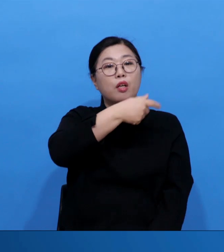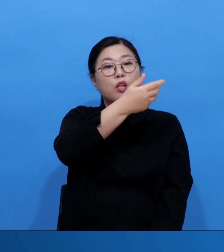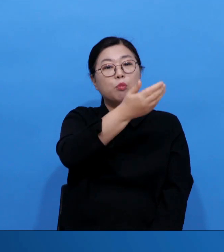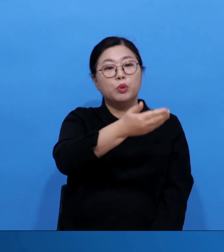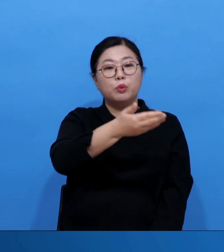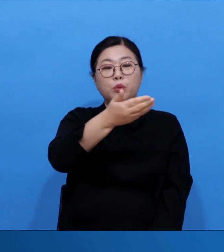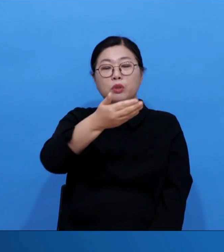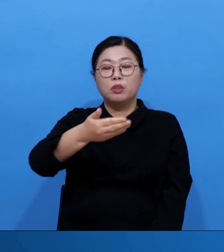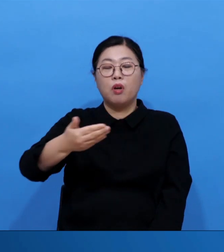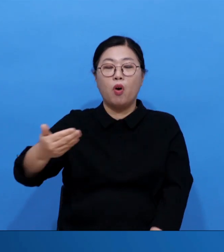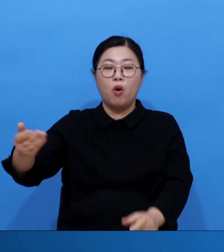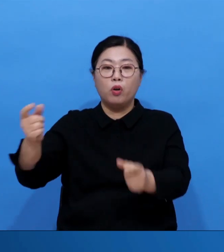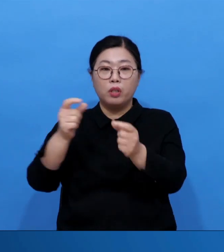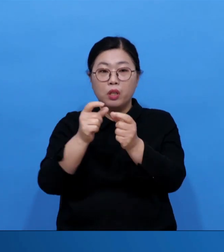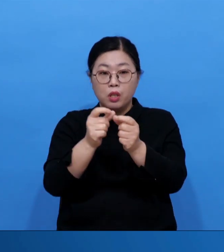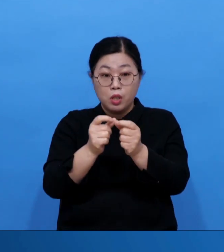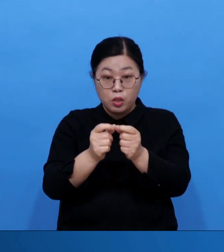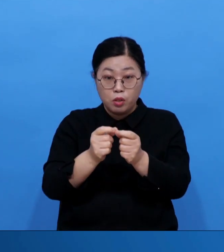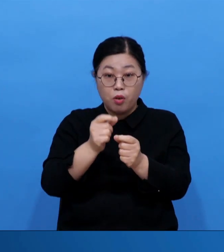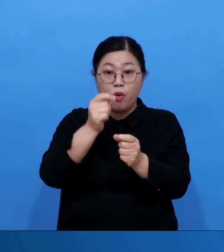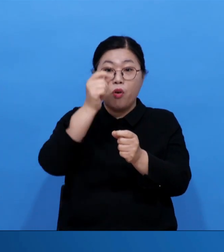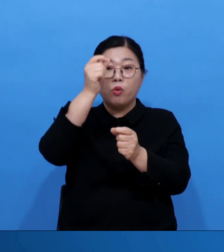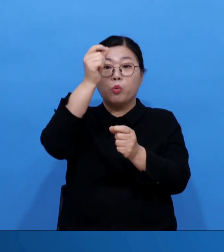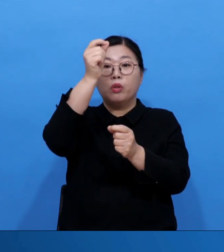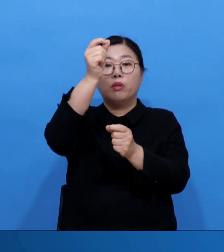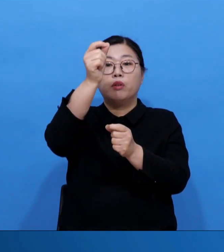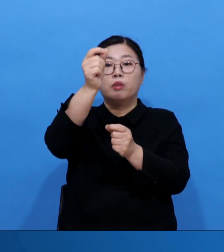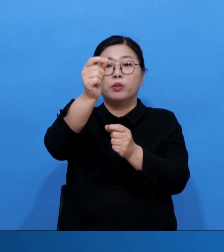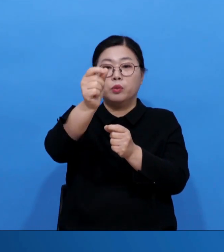사랑의 물결이